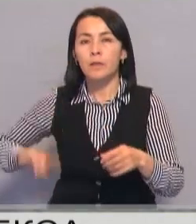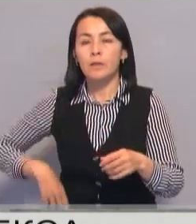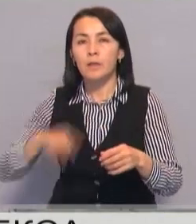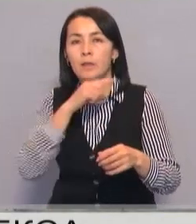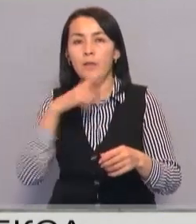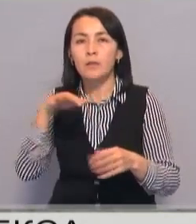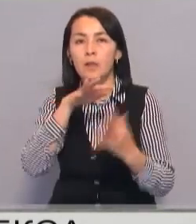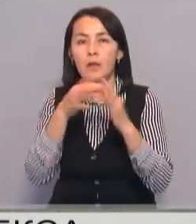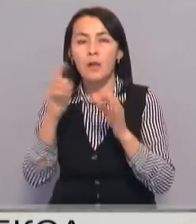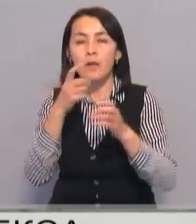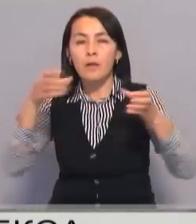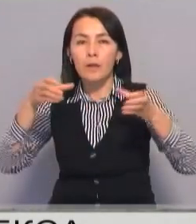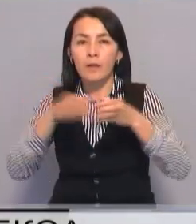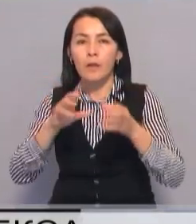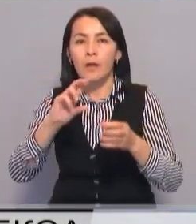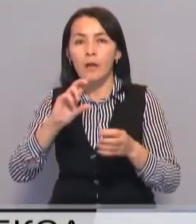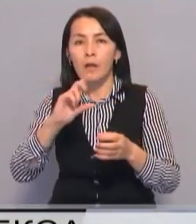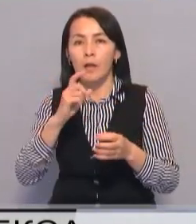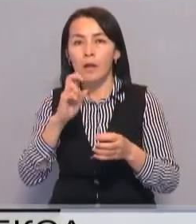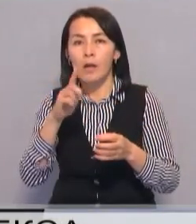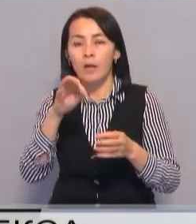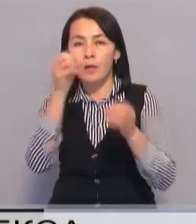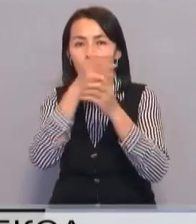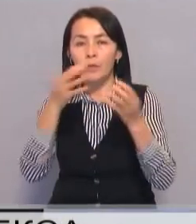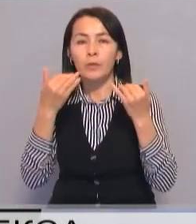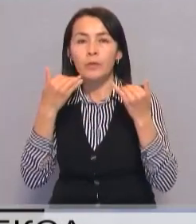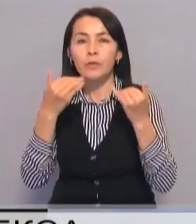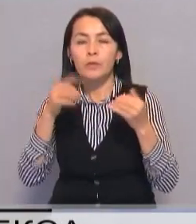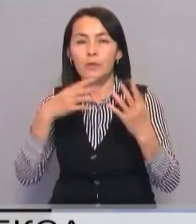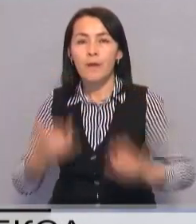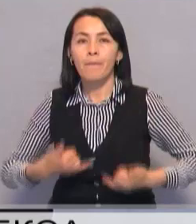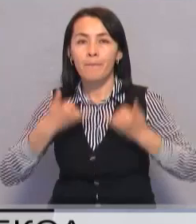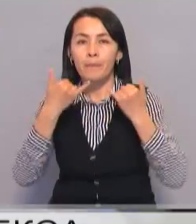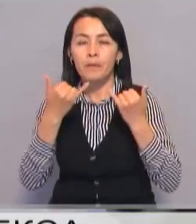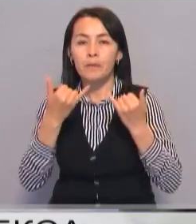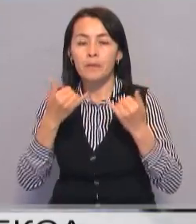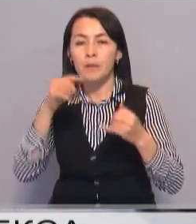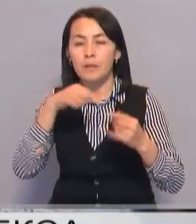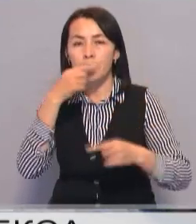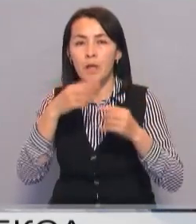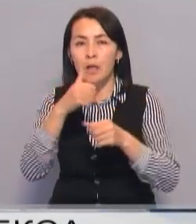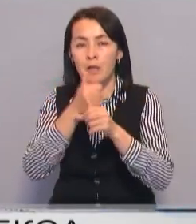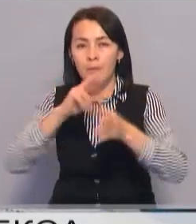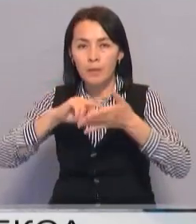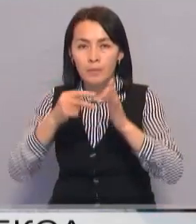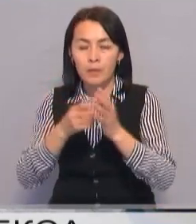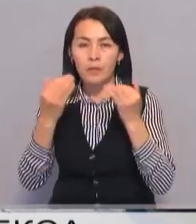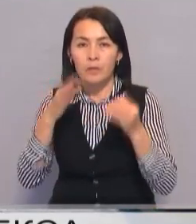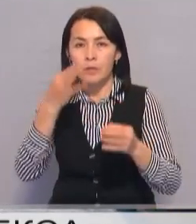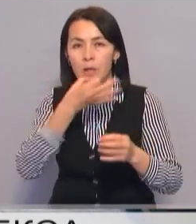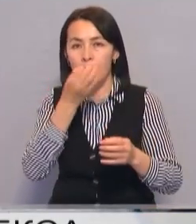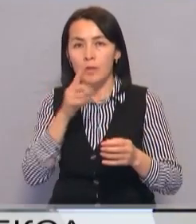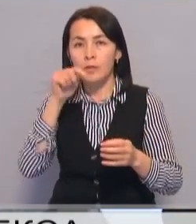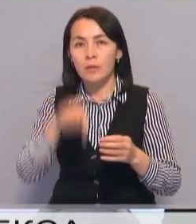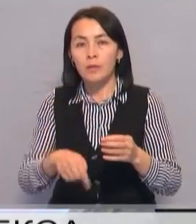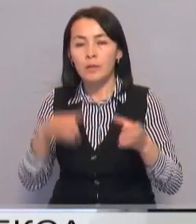российского агропромышленного холдинга «Экокультура», также выступил с поздравительной речью и подчеркнул важность проекта. Он отметил, что